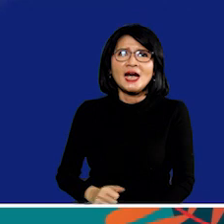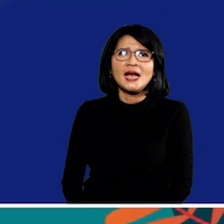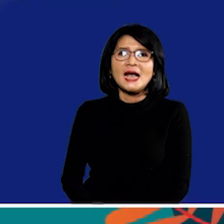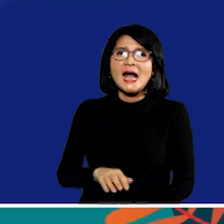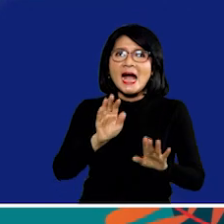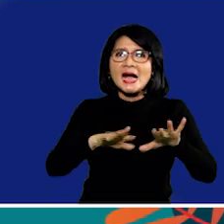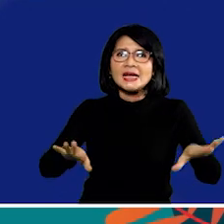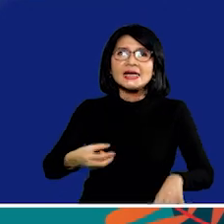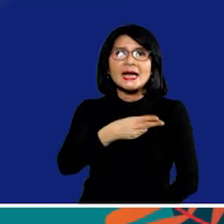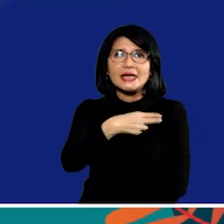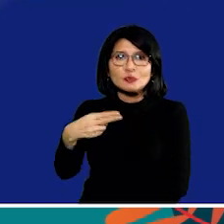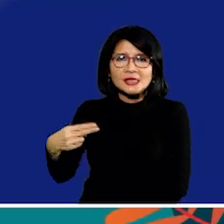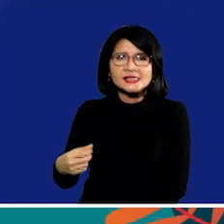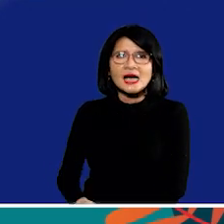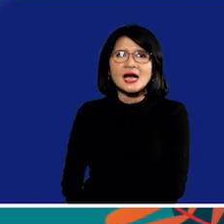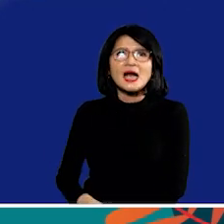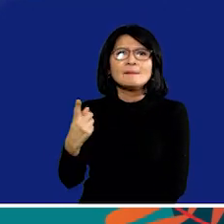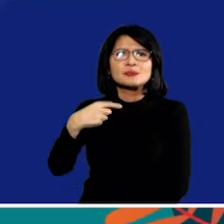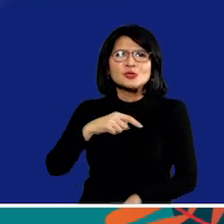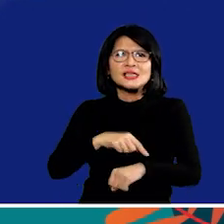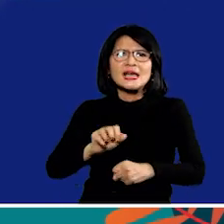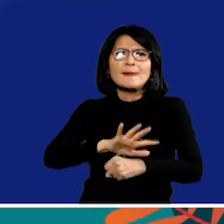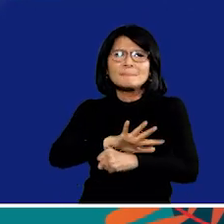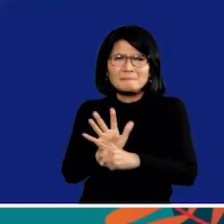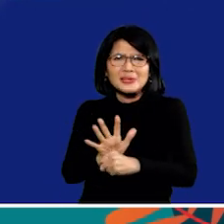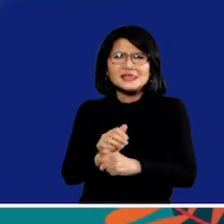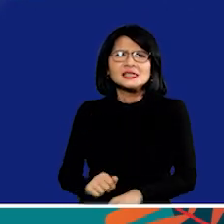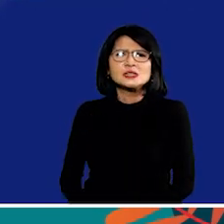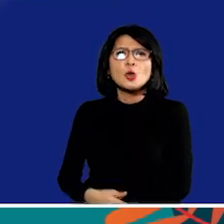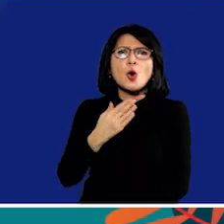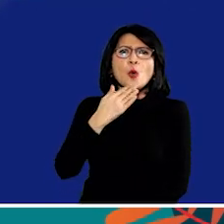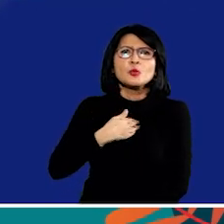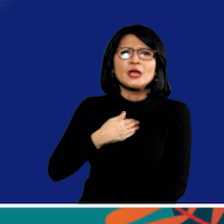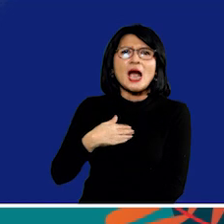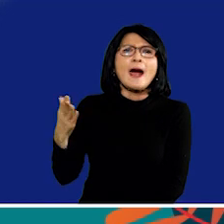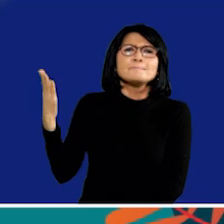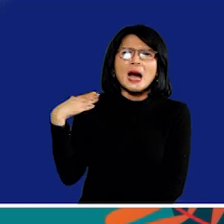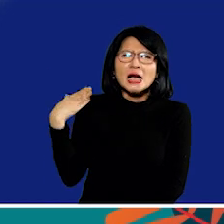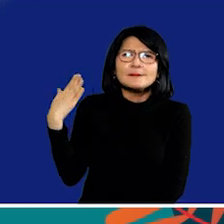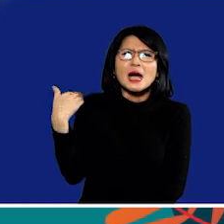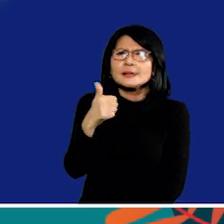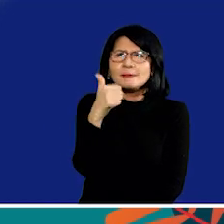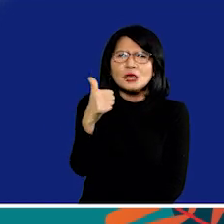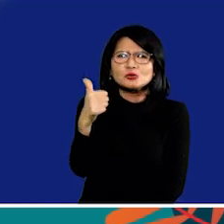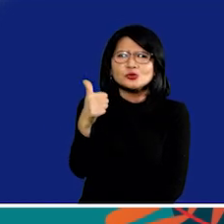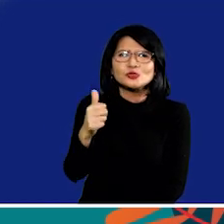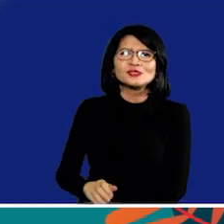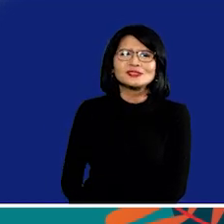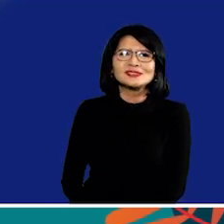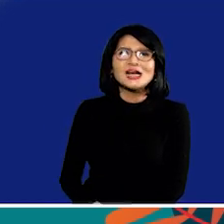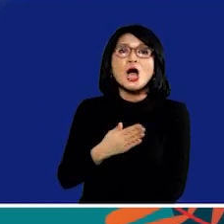anak-anak bangsa kita walaupun di situasi krisis seperti ini mempunyai bakat-bakat yang luar biasa, mempunyai